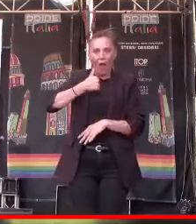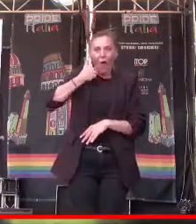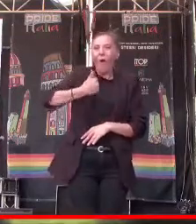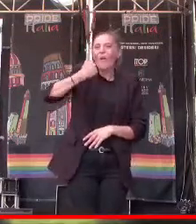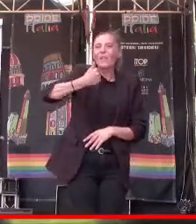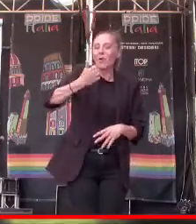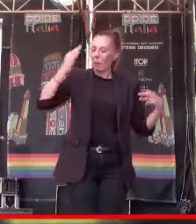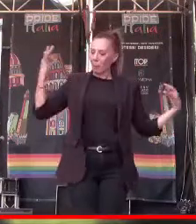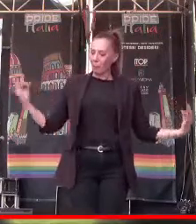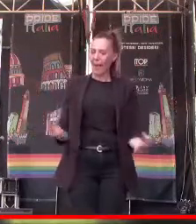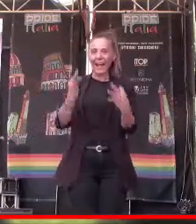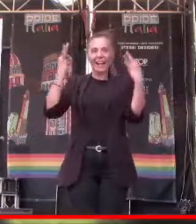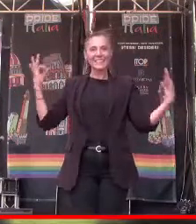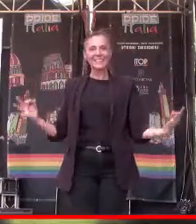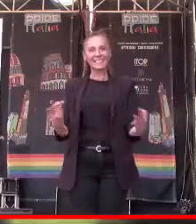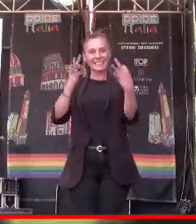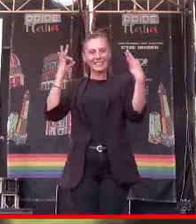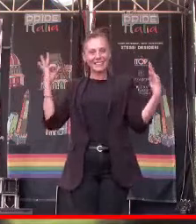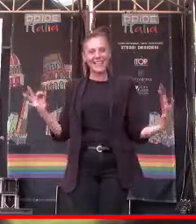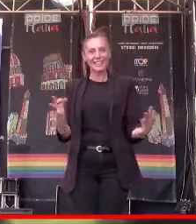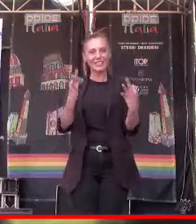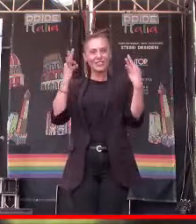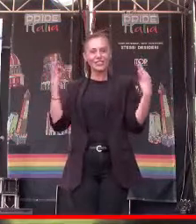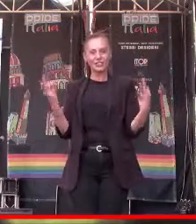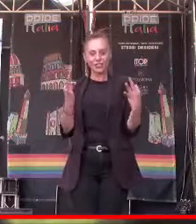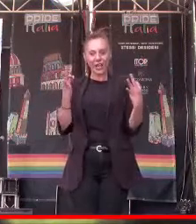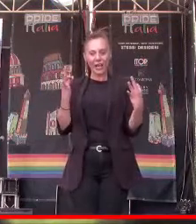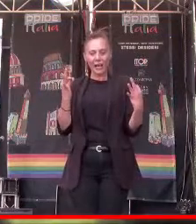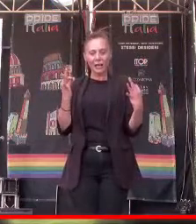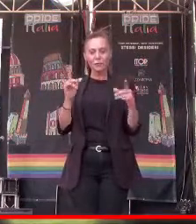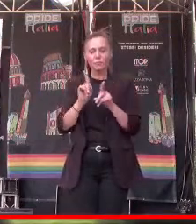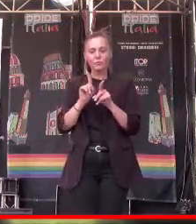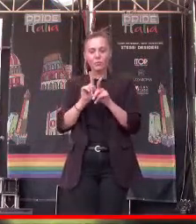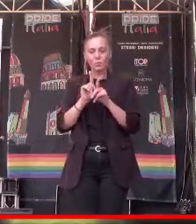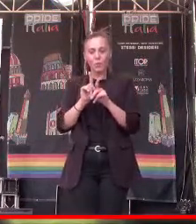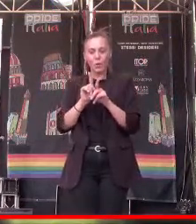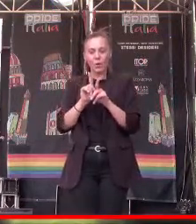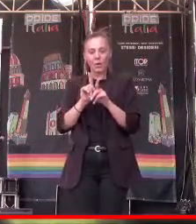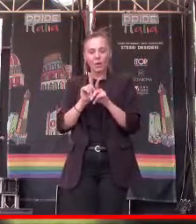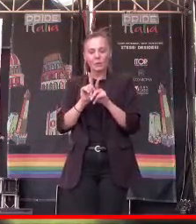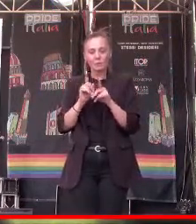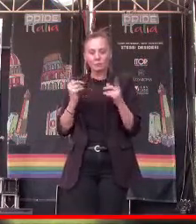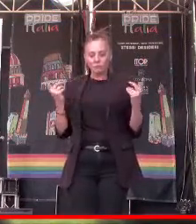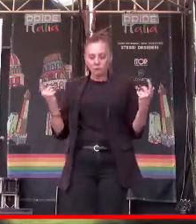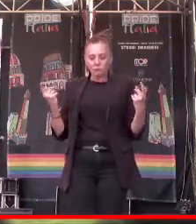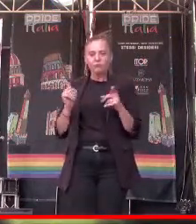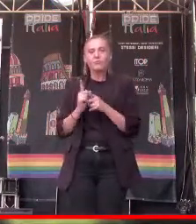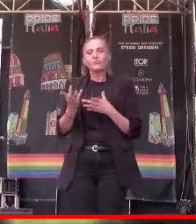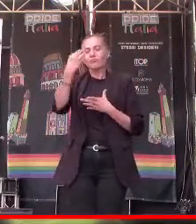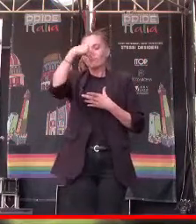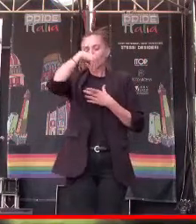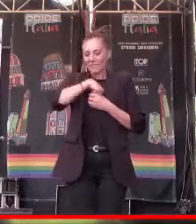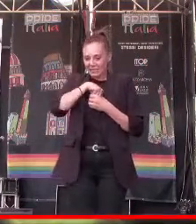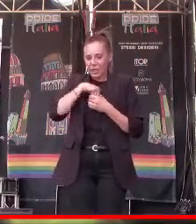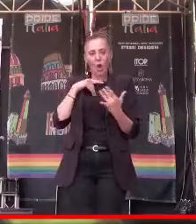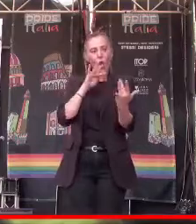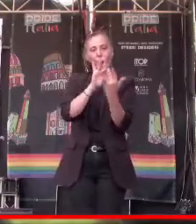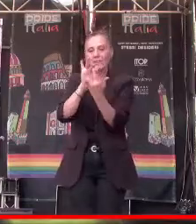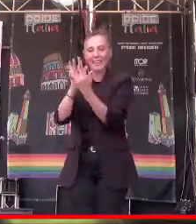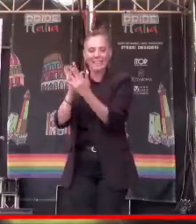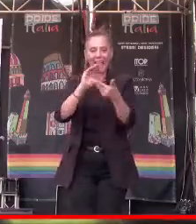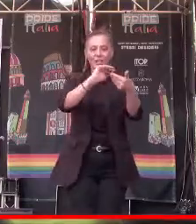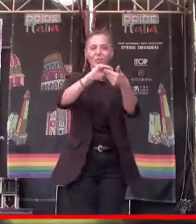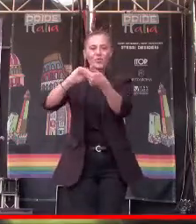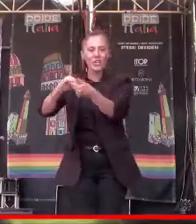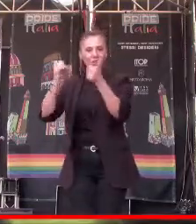la passeggiata riveste un momento per contattare, per coinvolgere associazioni e cittadini,